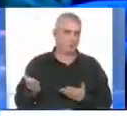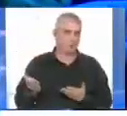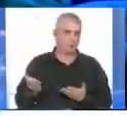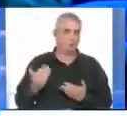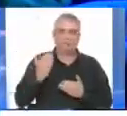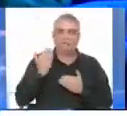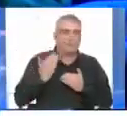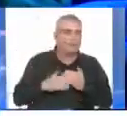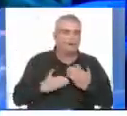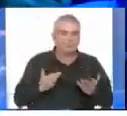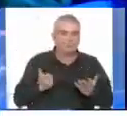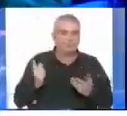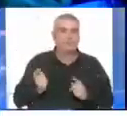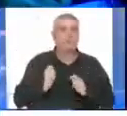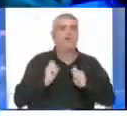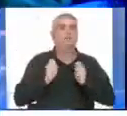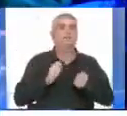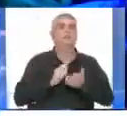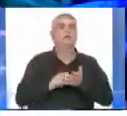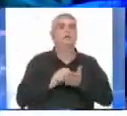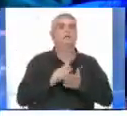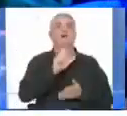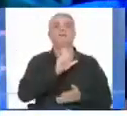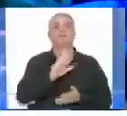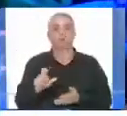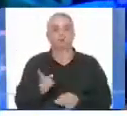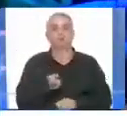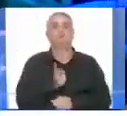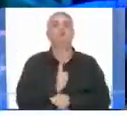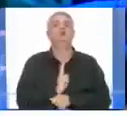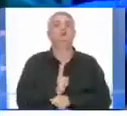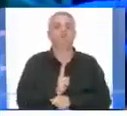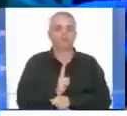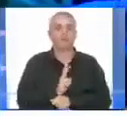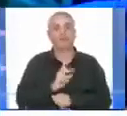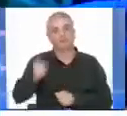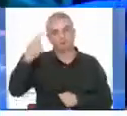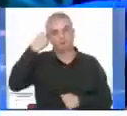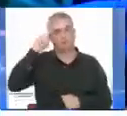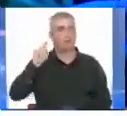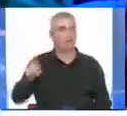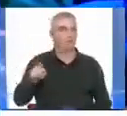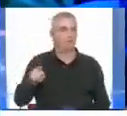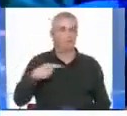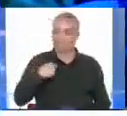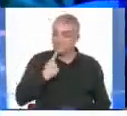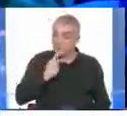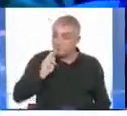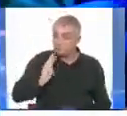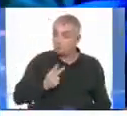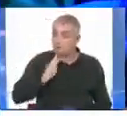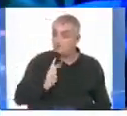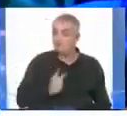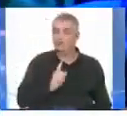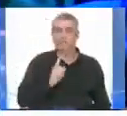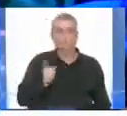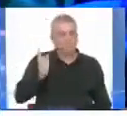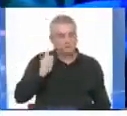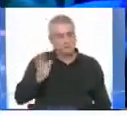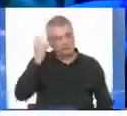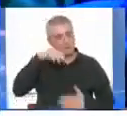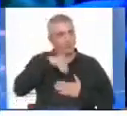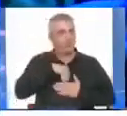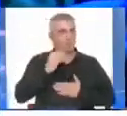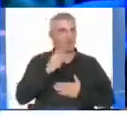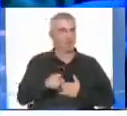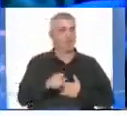ובסופו של דבר הם הגישו כתב אישום שקרי ביודעין. אני אומר את זה שוב ושוב, זה צריך להפנים את הדבר